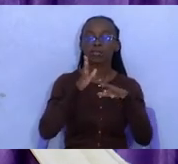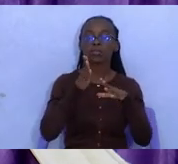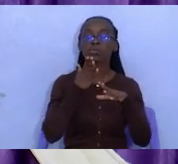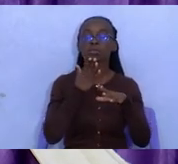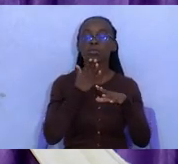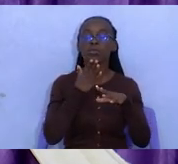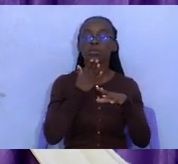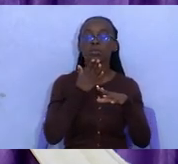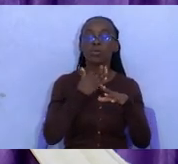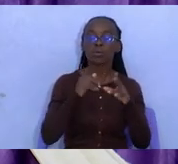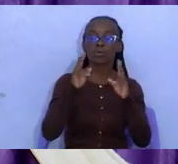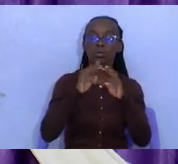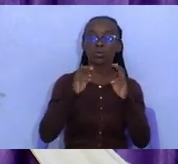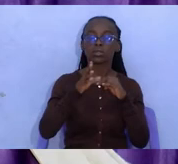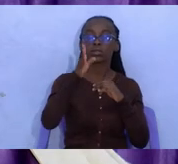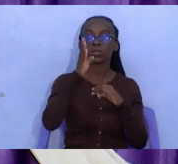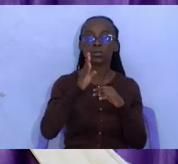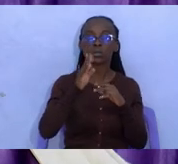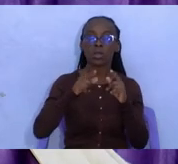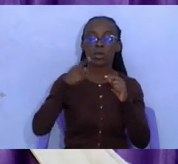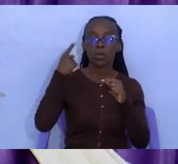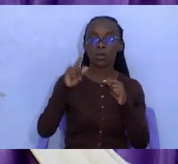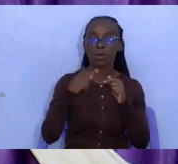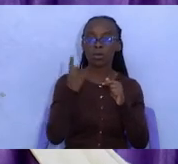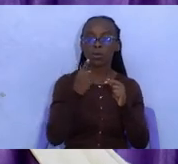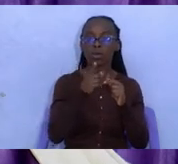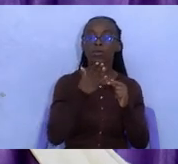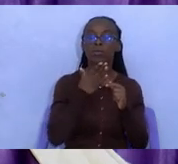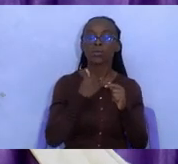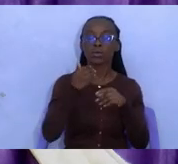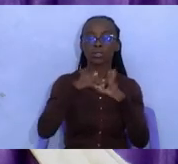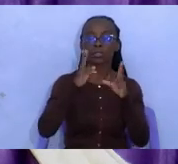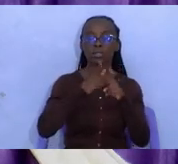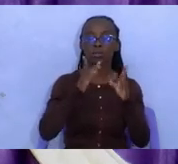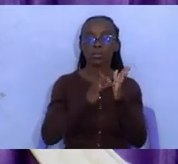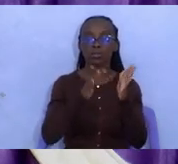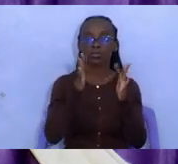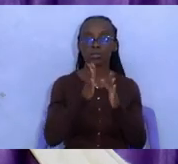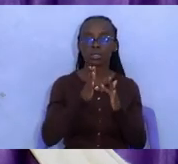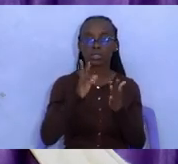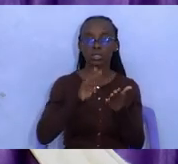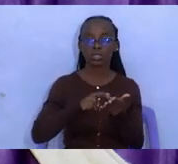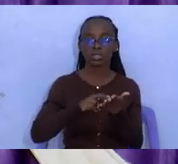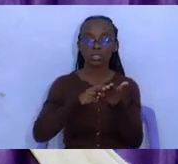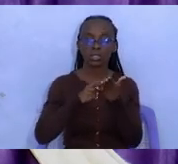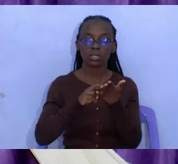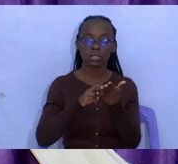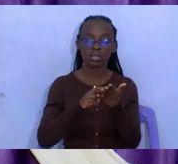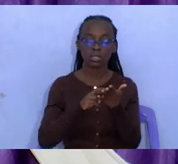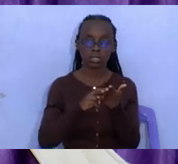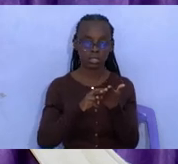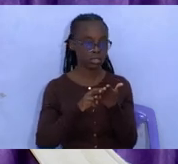isikuaibishe, lakini ukafike mahali ulikusudia kufika katika jina la Yesu Kristo. Simama kwa miguu yako tunapomalizia.